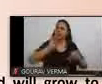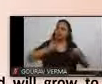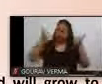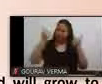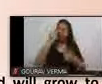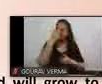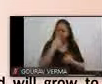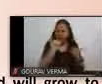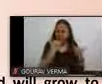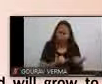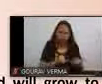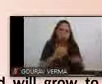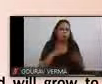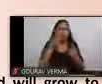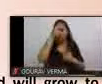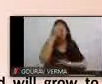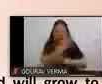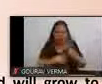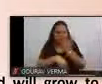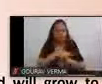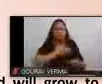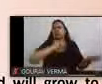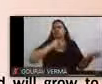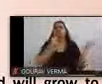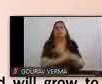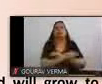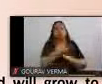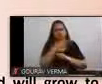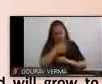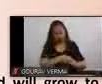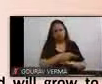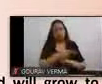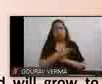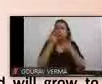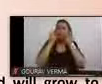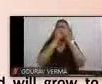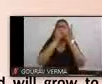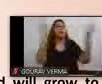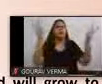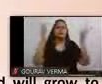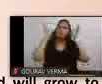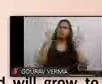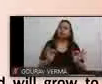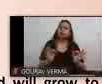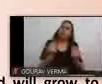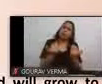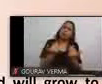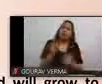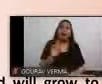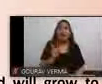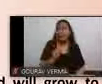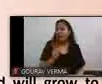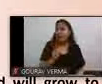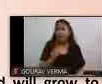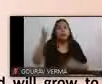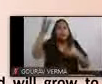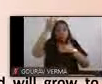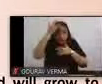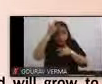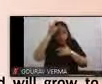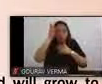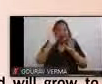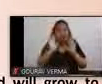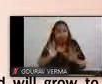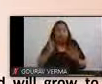दैट डिजेबिलिटी इज नॉट अ डिजीज विच कैन बी क्योर्ड. इसलिए हमको क्या करना, और